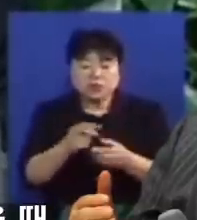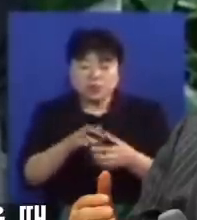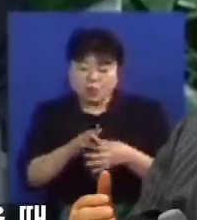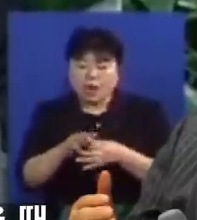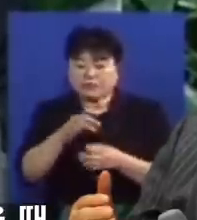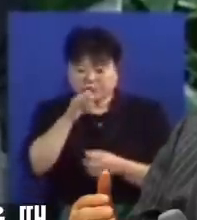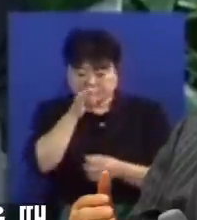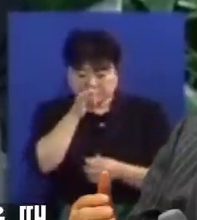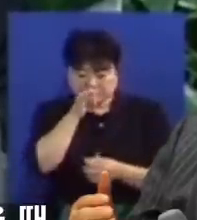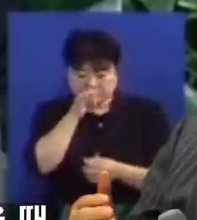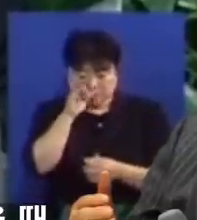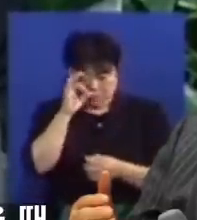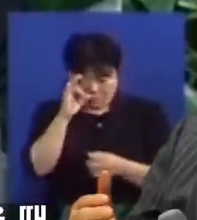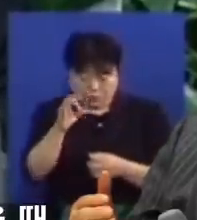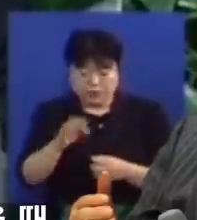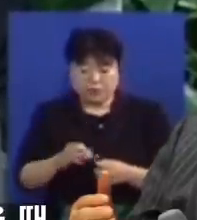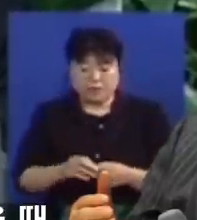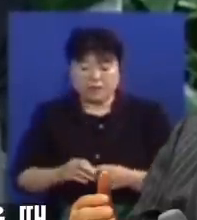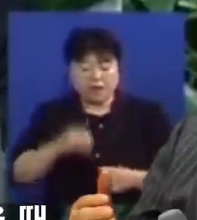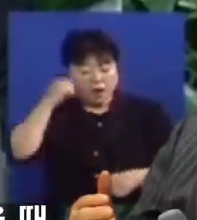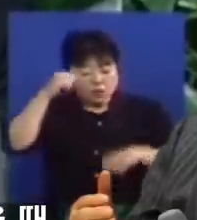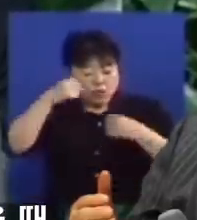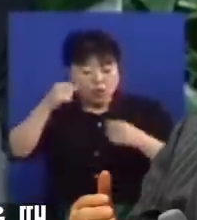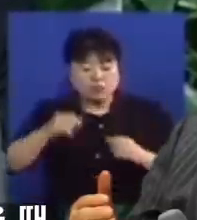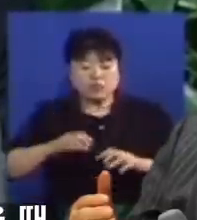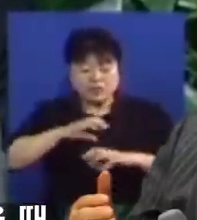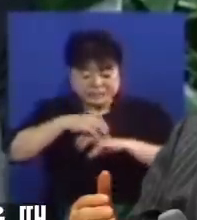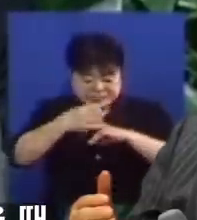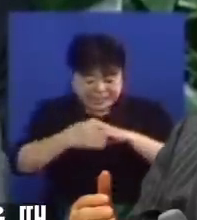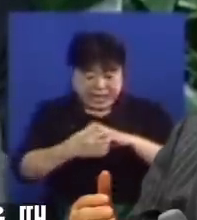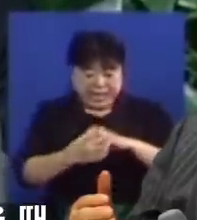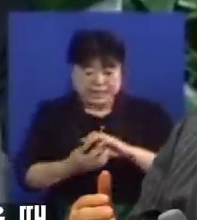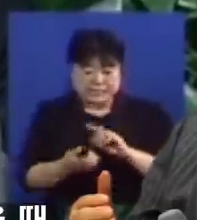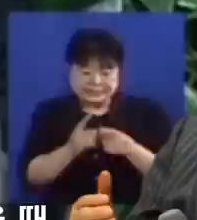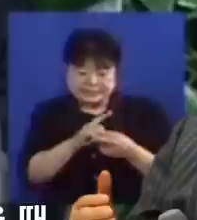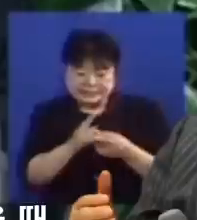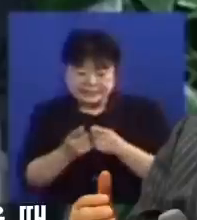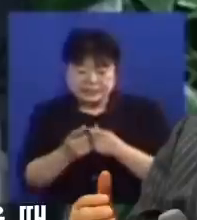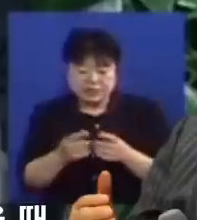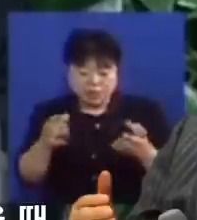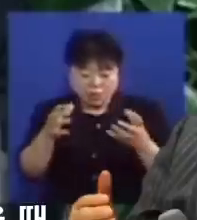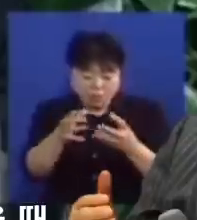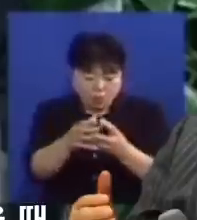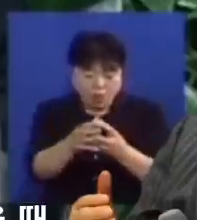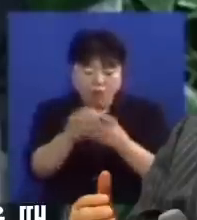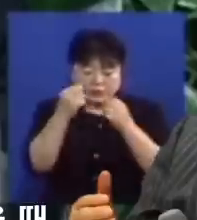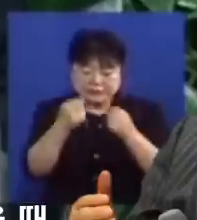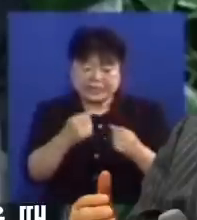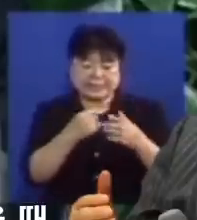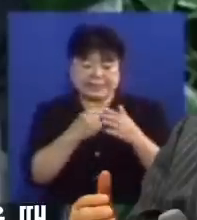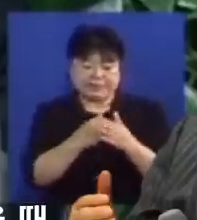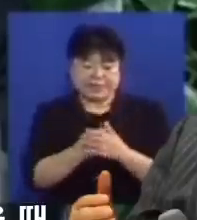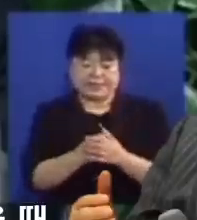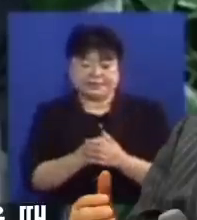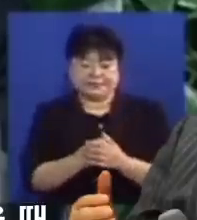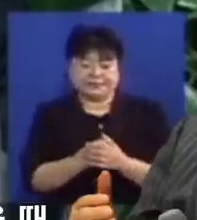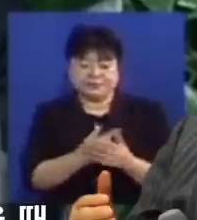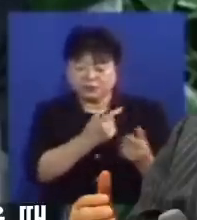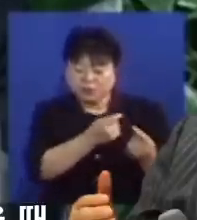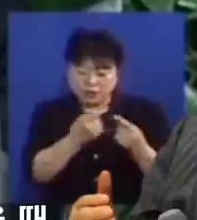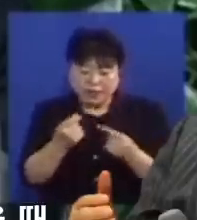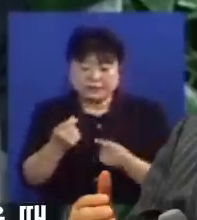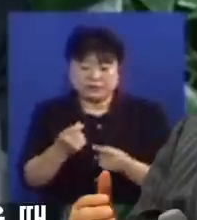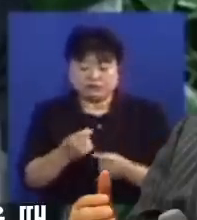보았었습니다. 동물의 세계가 같은 동물들이 모여서 군거하기 때문에 다 똑같은